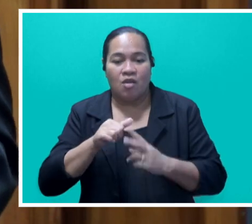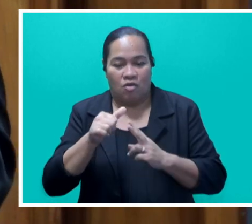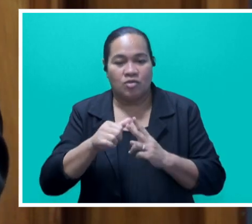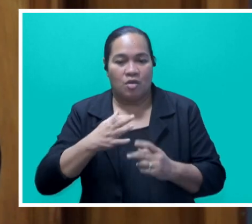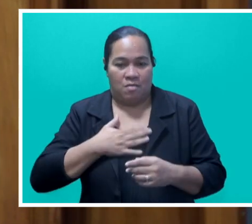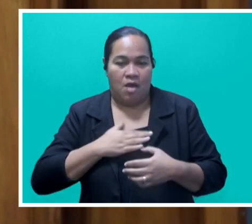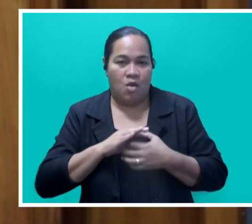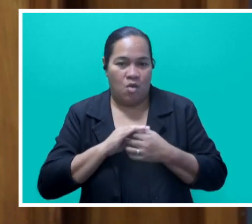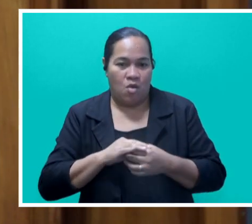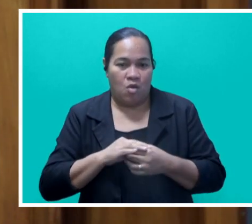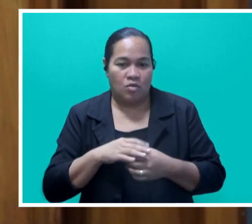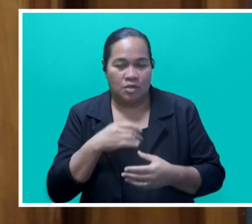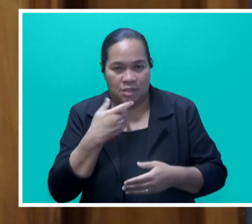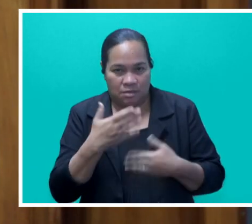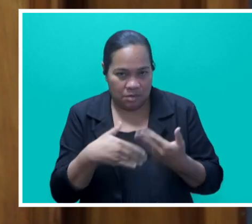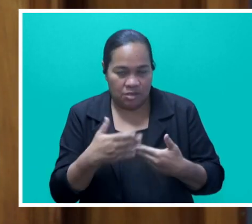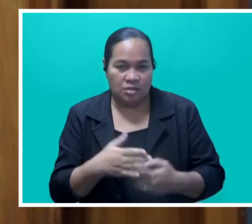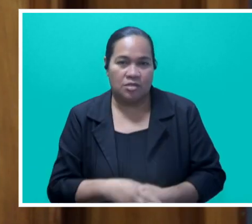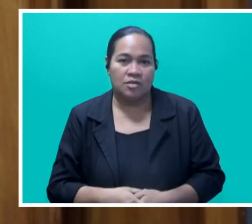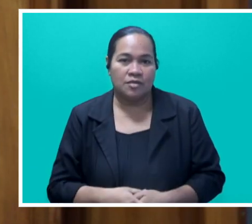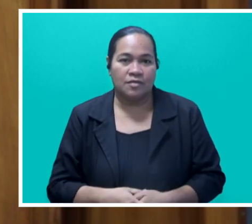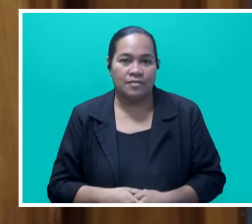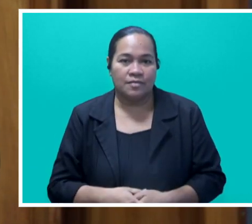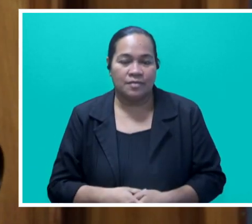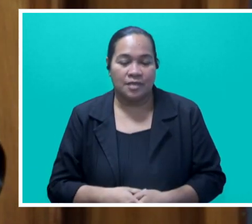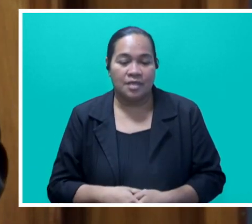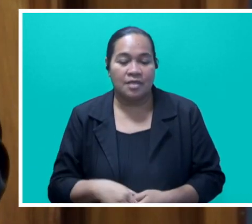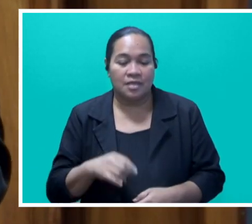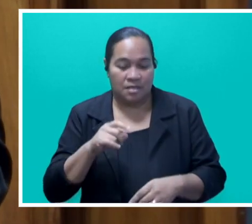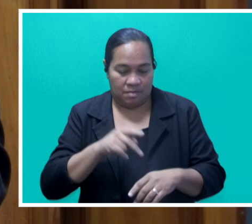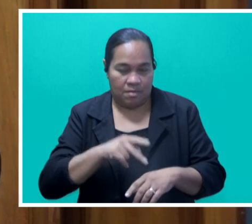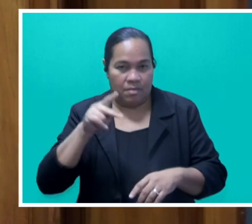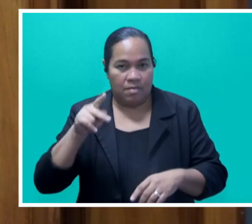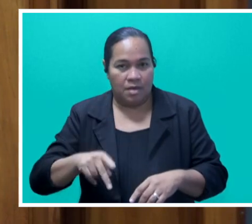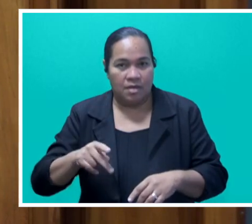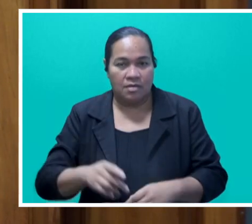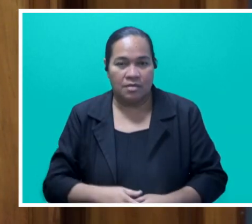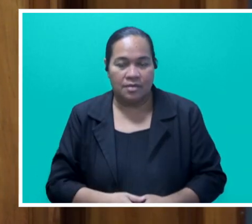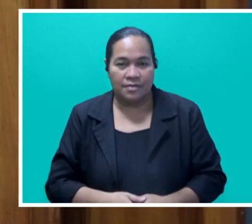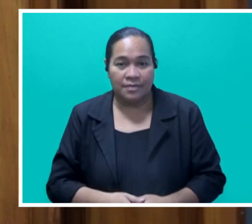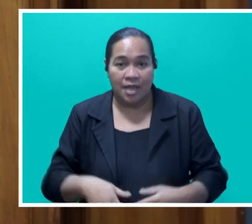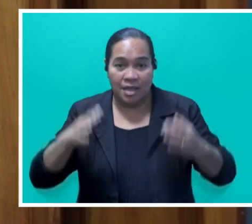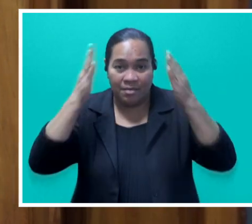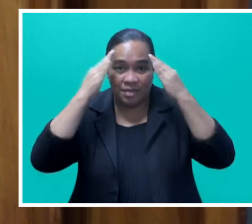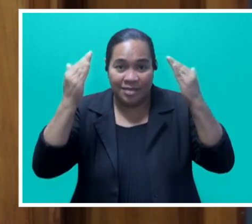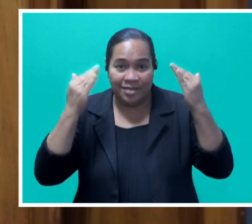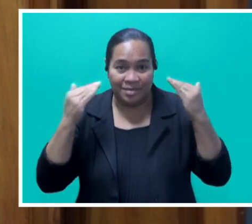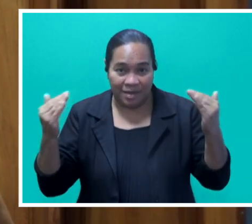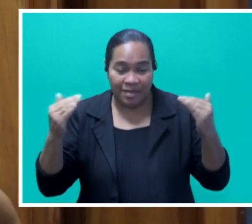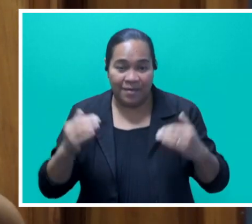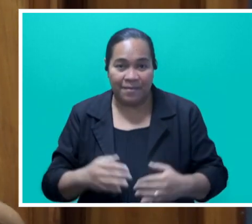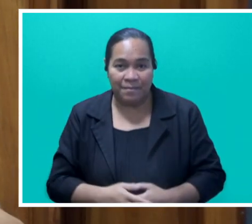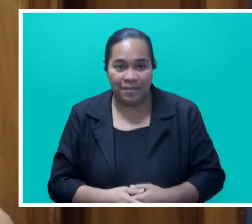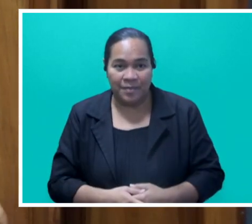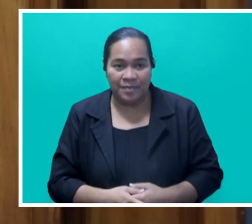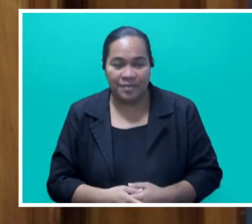may seu sa ka tigo ni nong buasa en alomo sa ka ni bosela. Mr. Speaker, sir, I